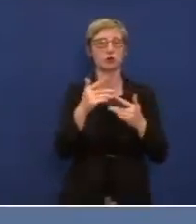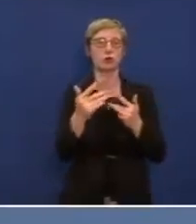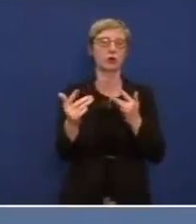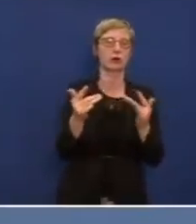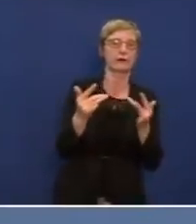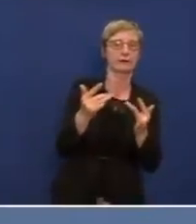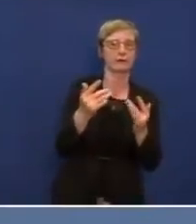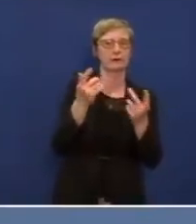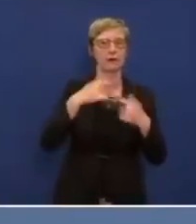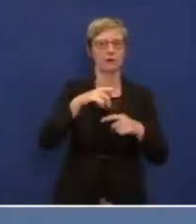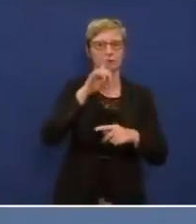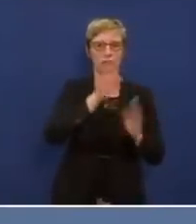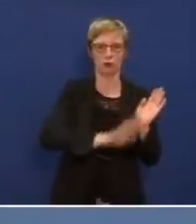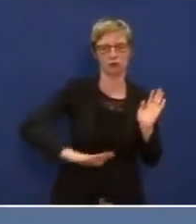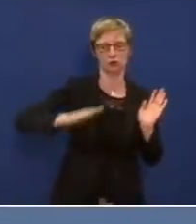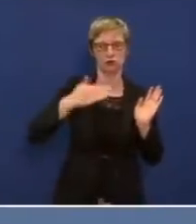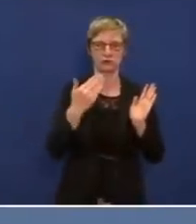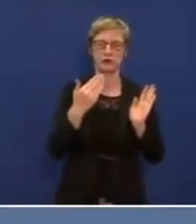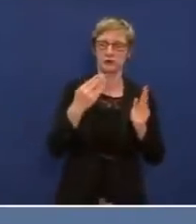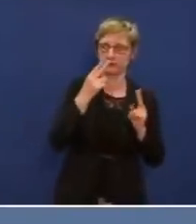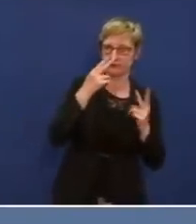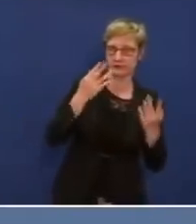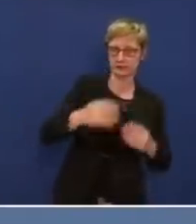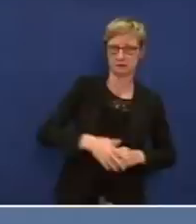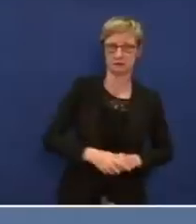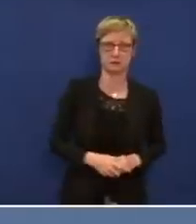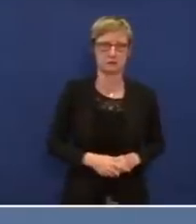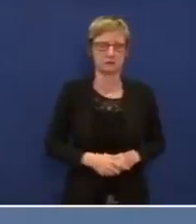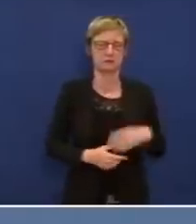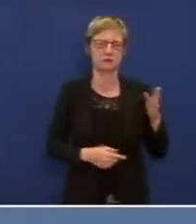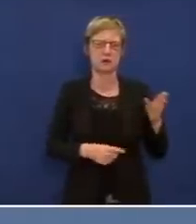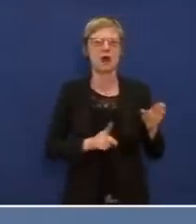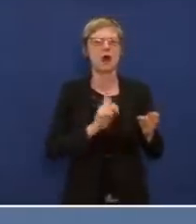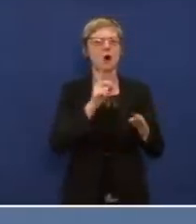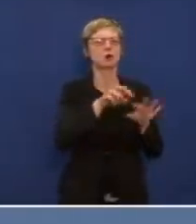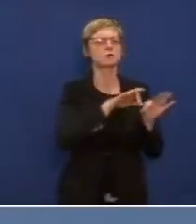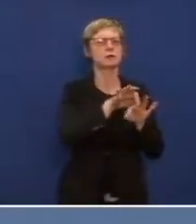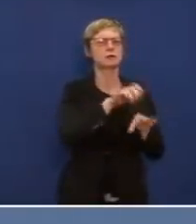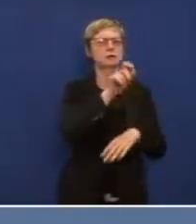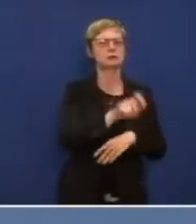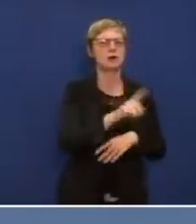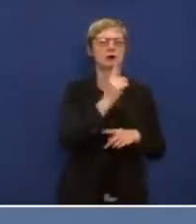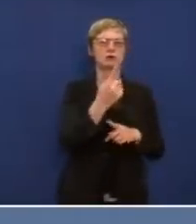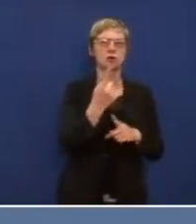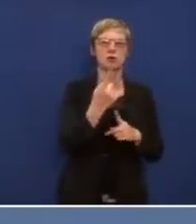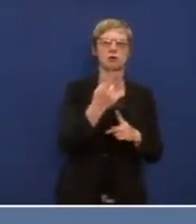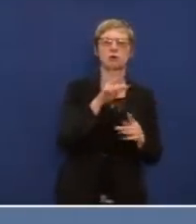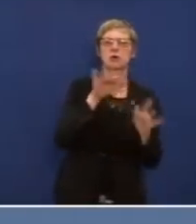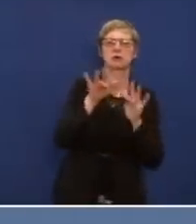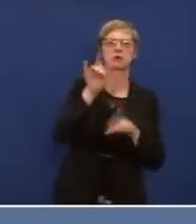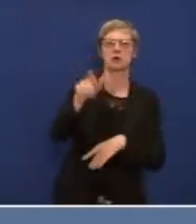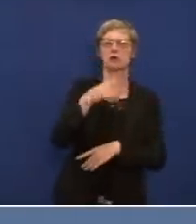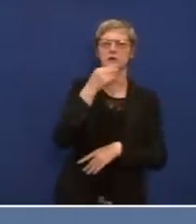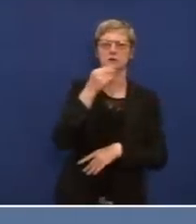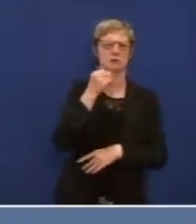Danke. Ja, ich glaube, der Außenminister hat in den vergangenen Tagen keine Kritik an Israel geübt.